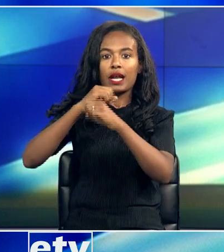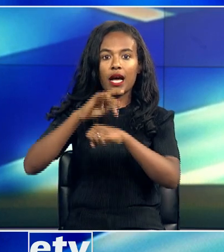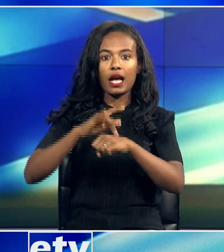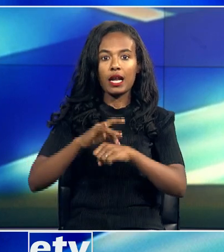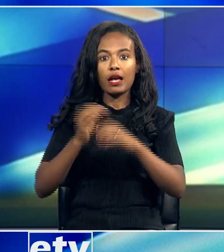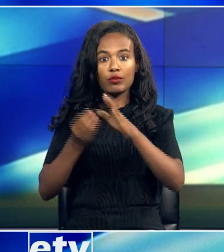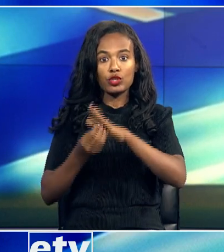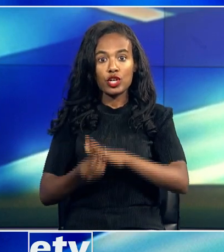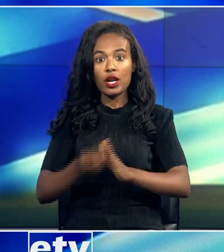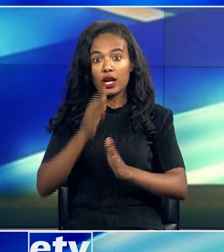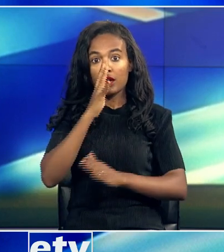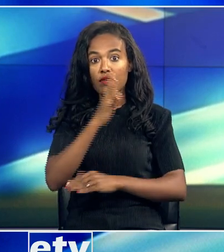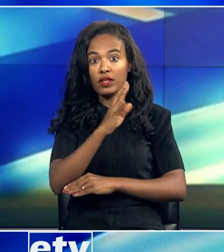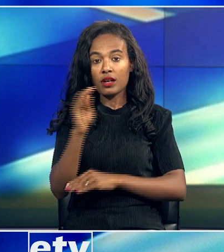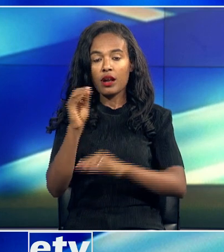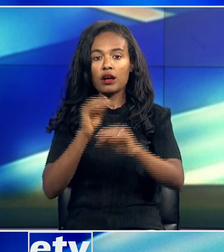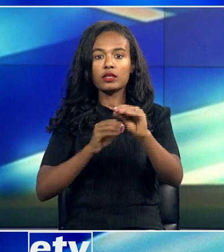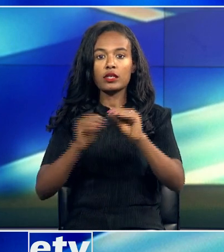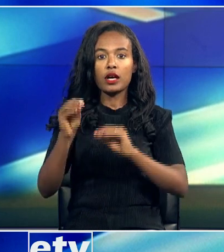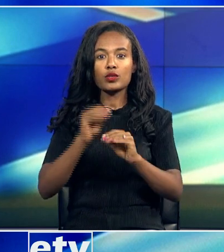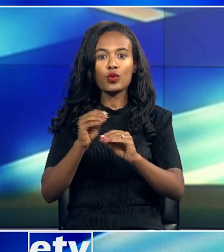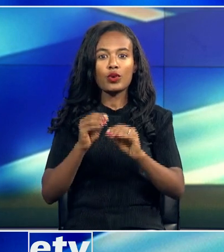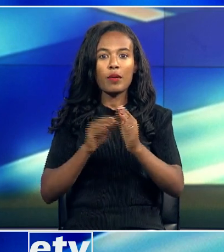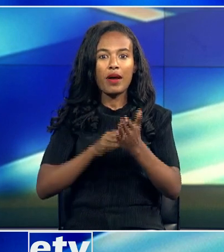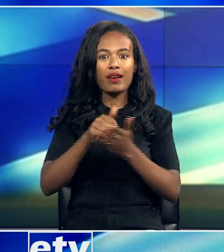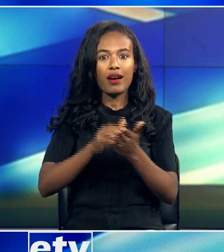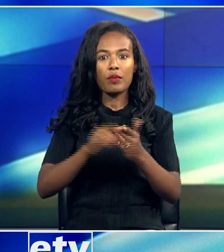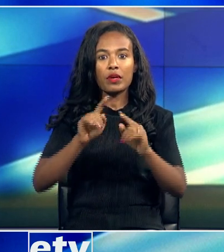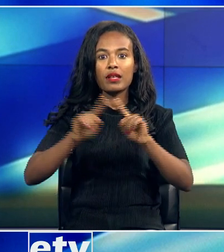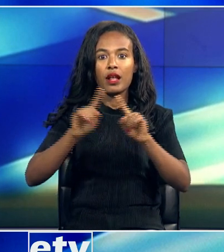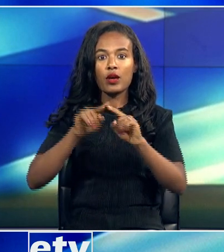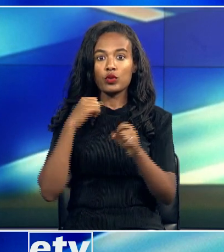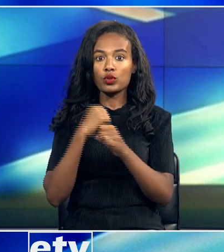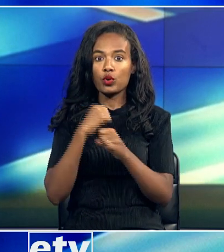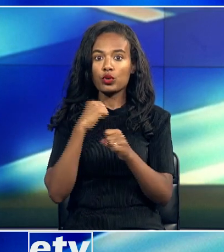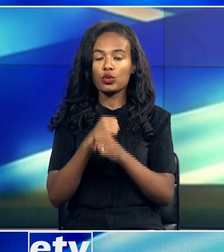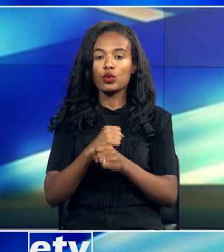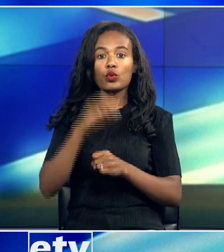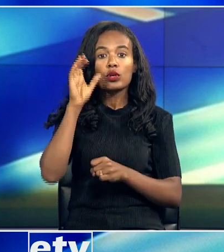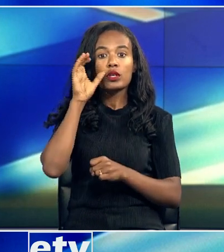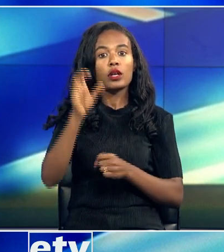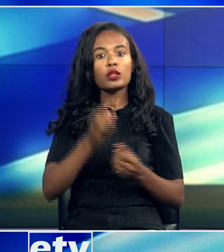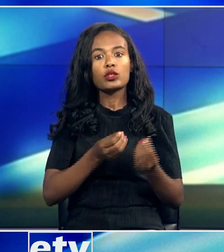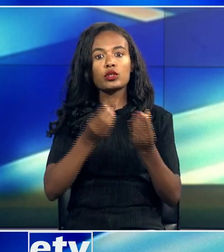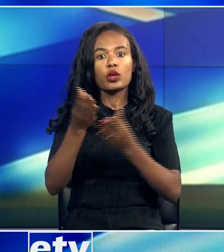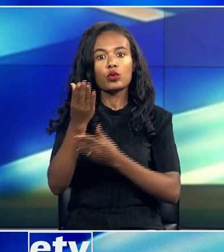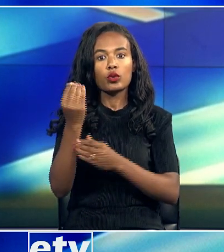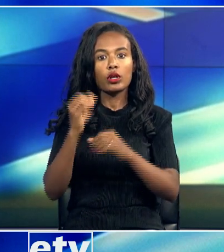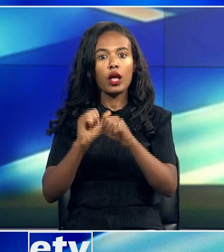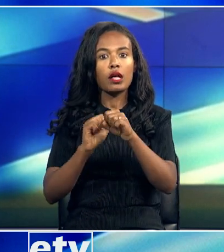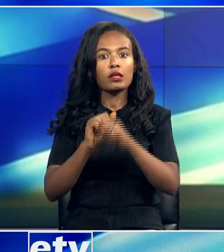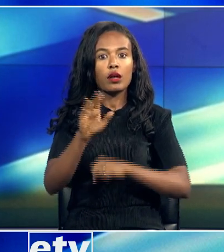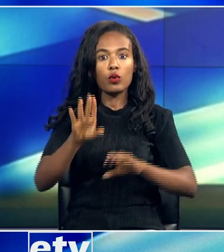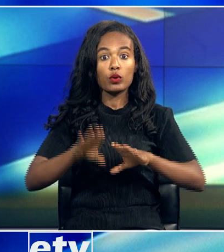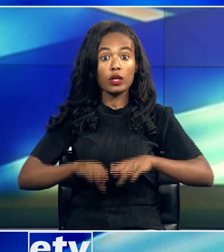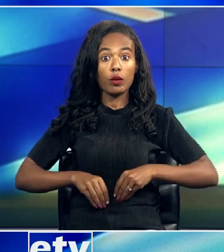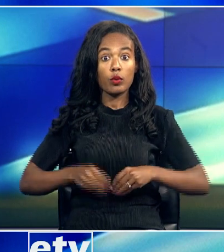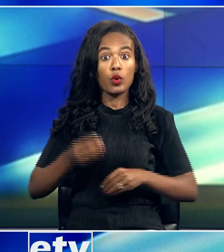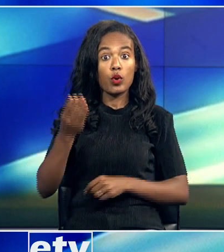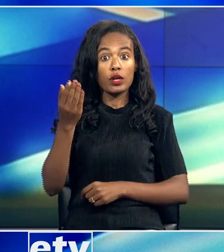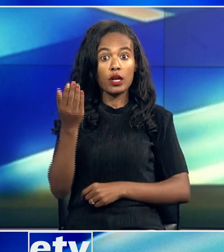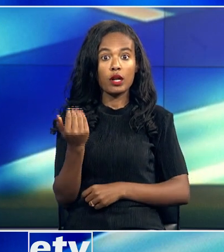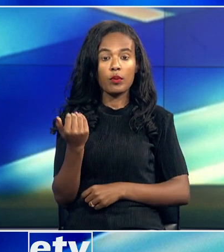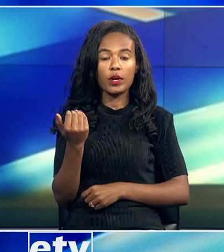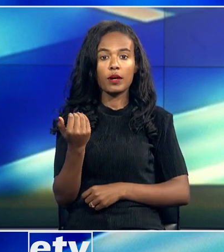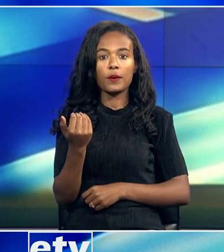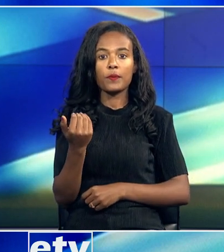ጫና እንዲፈጥርና እንቅስቃሴውን ለማስተጓጉል የተለያዩ ስራዎችን እንዲሰሩ ግዳጅ ሰጥቶትና ተልእኮ ተቀብሎ እንደነበረም